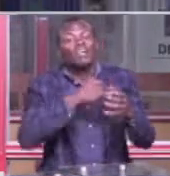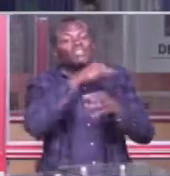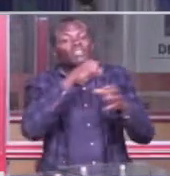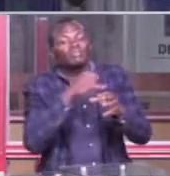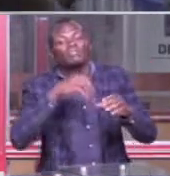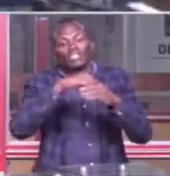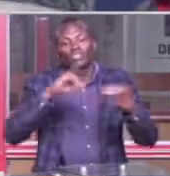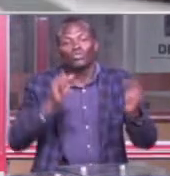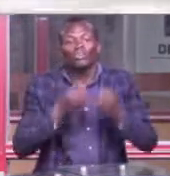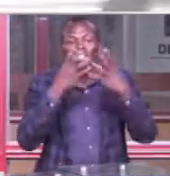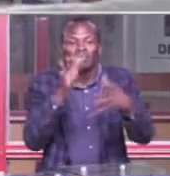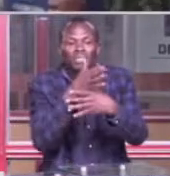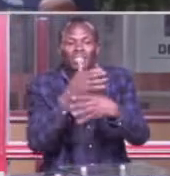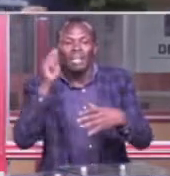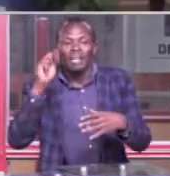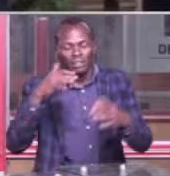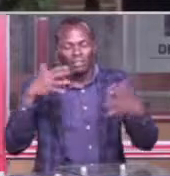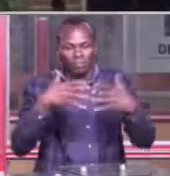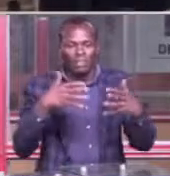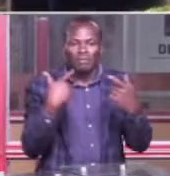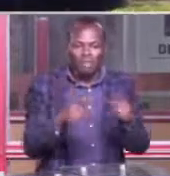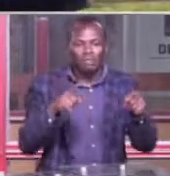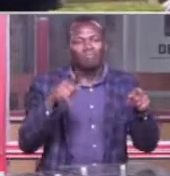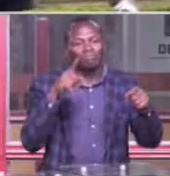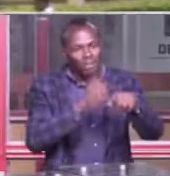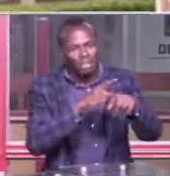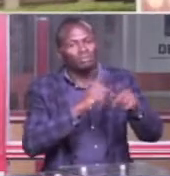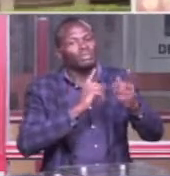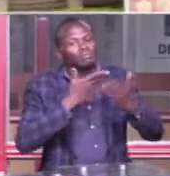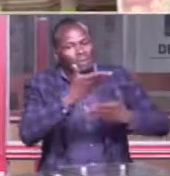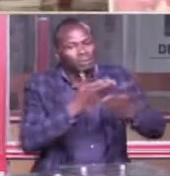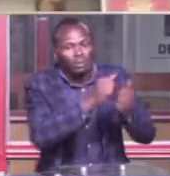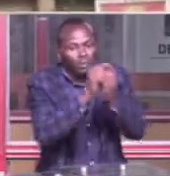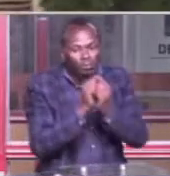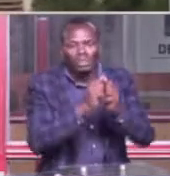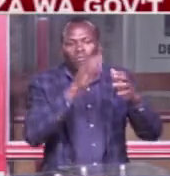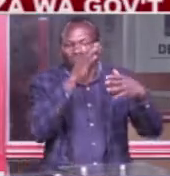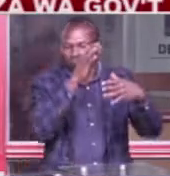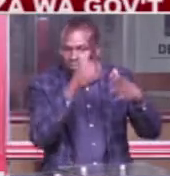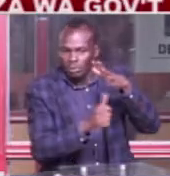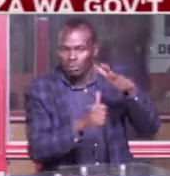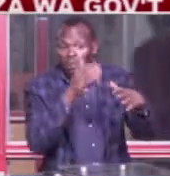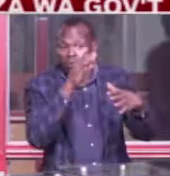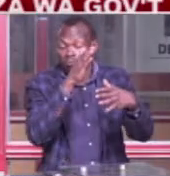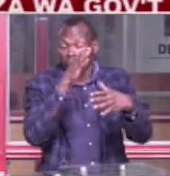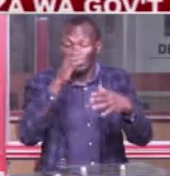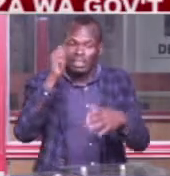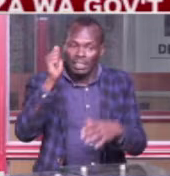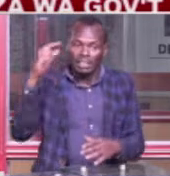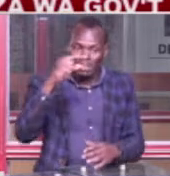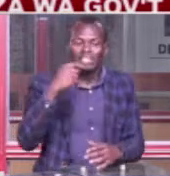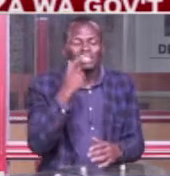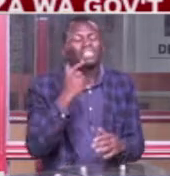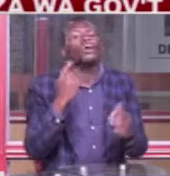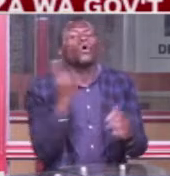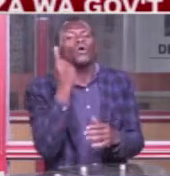gavumenti ategeeza nti ye akola mulimu gwe ogw'okuwabula gavumenti ku nsonga z'amateeka sigamba ntitwali tuwakanya audit neva fe